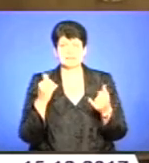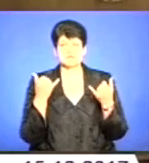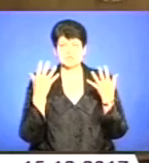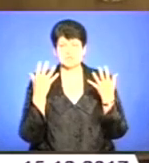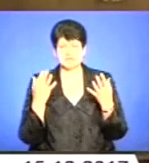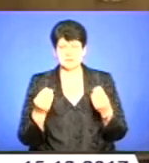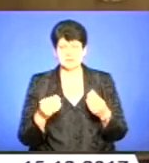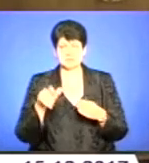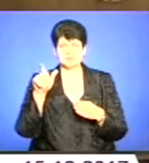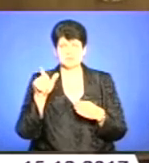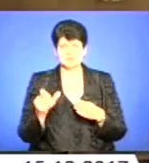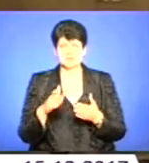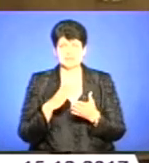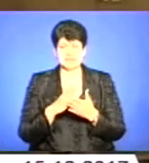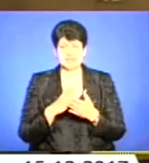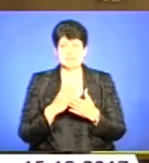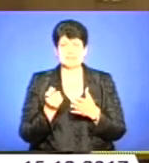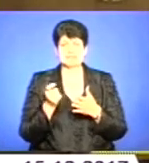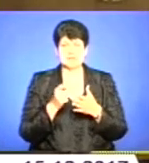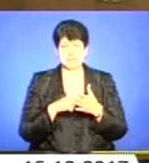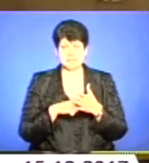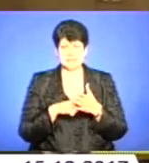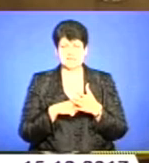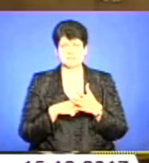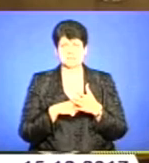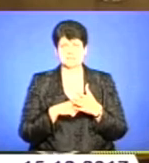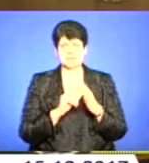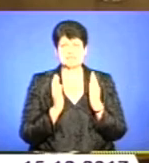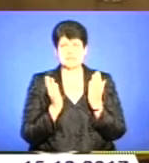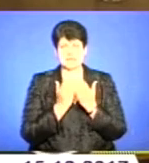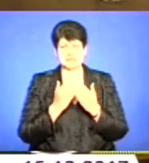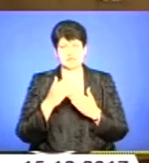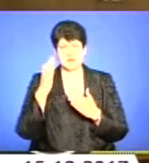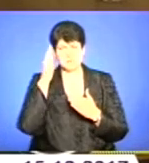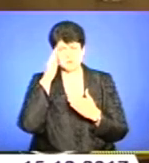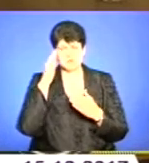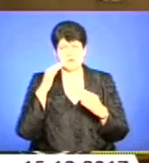пацієнта діагностовано закрита черепно-мозгова травма, струс головного мозку,